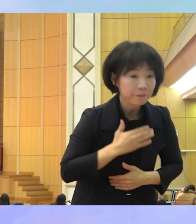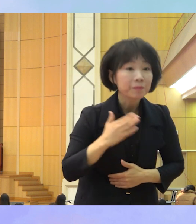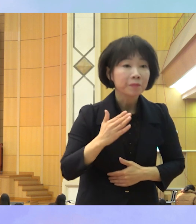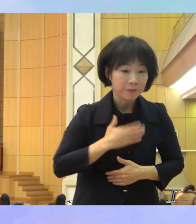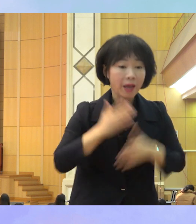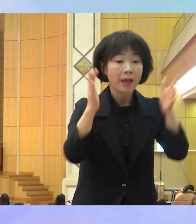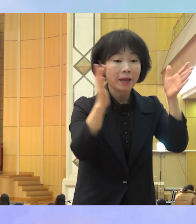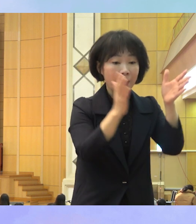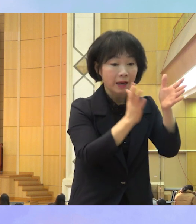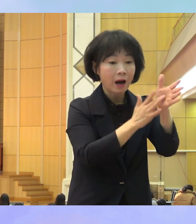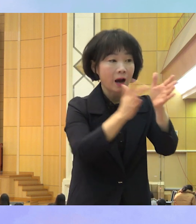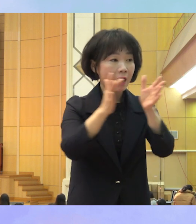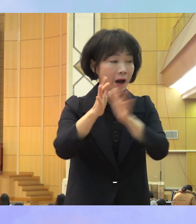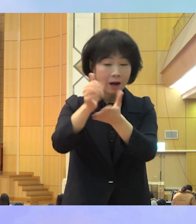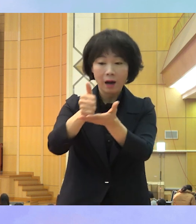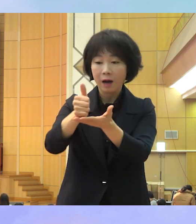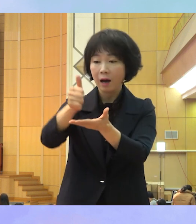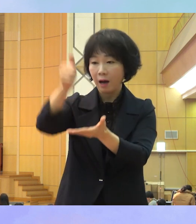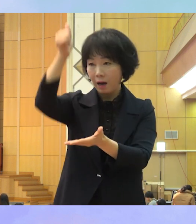면하겠네.